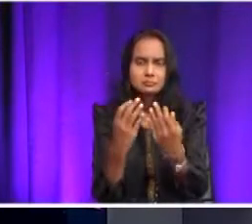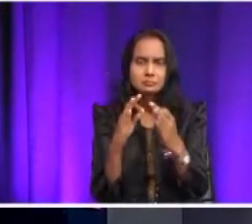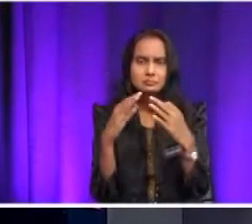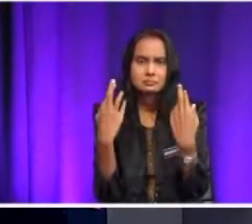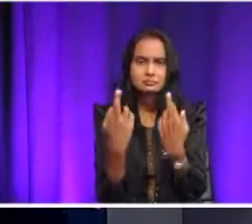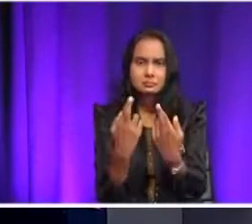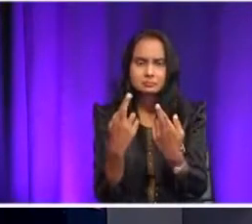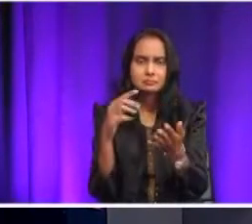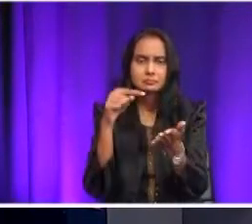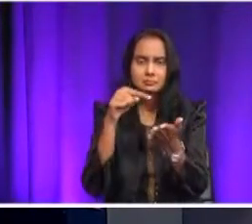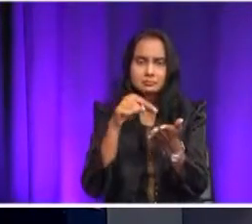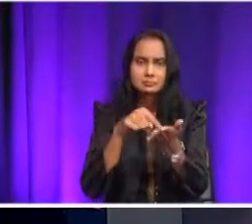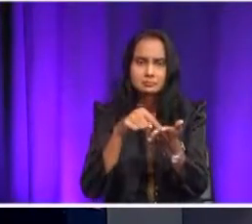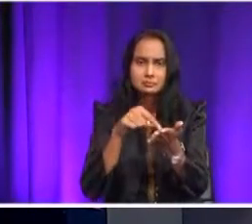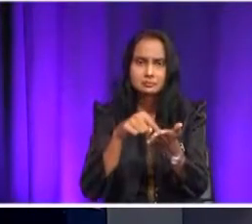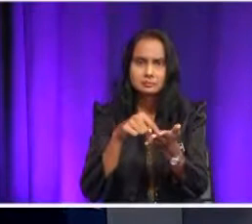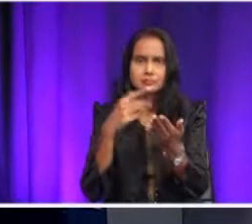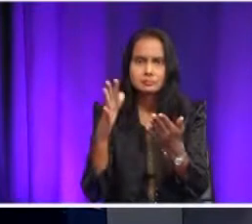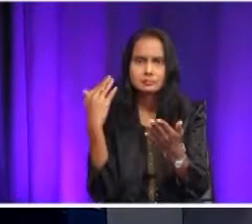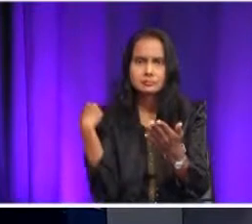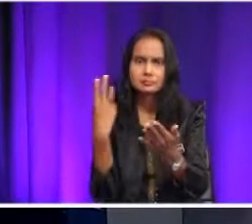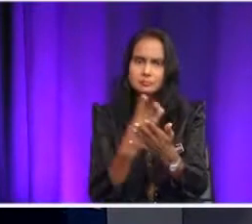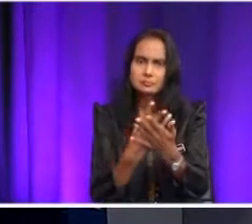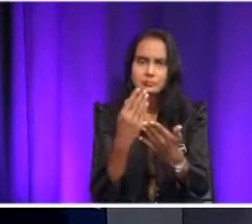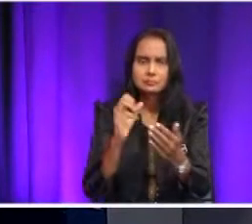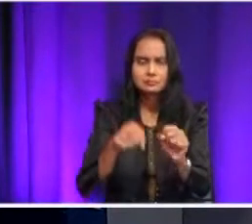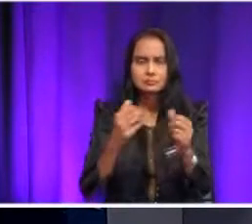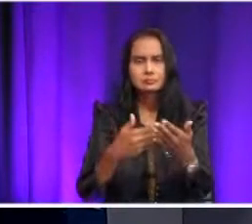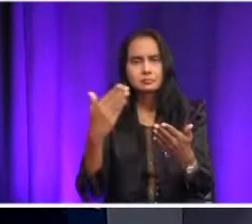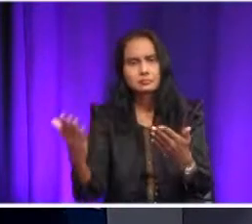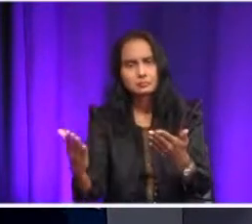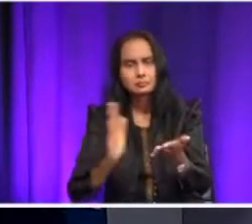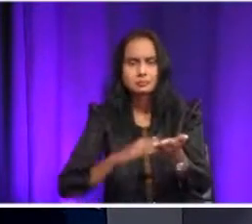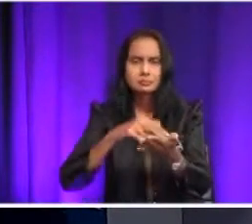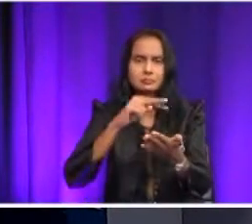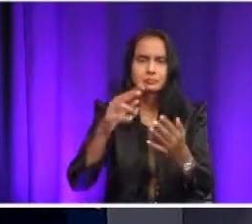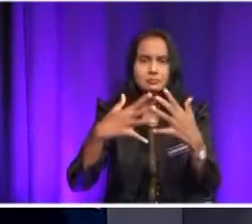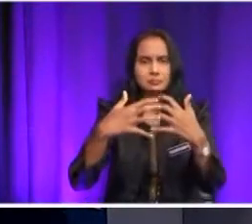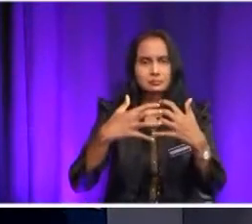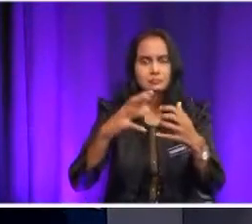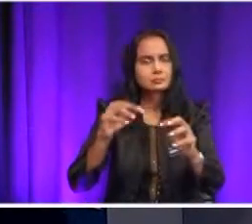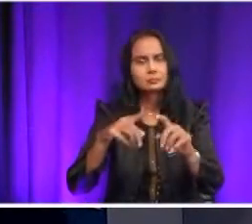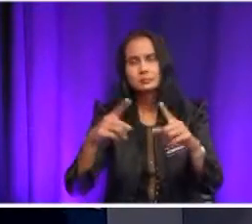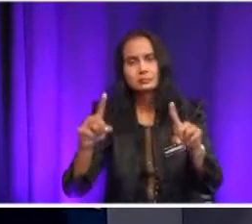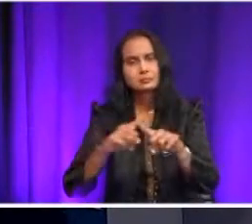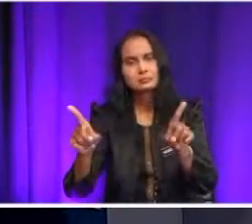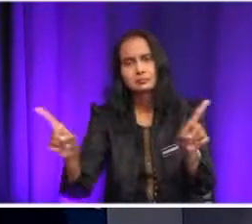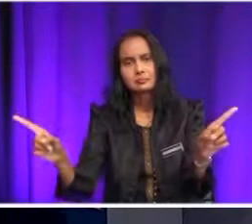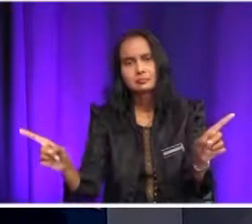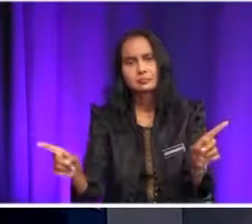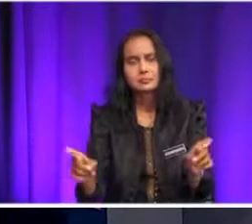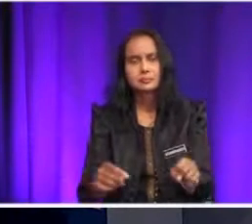dia untuk mengubah input tetap dia dia boleh beli mesin dia boleh beli bangunan yang baru dan sebagainya ya oke sepatu